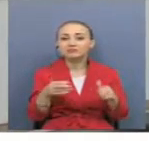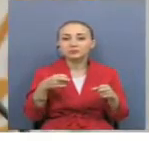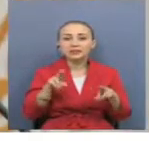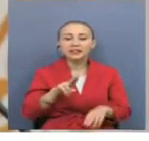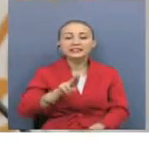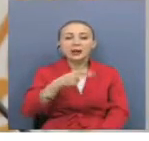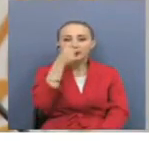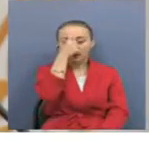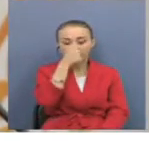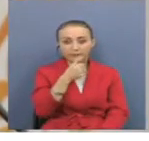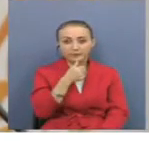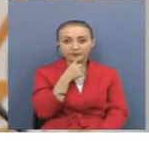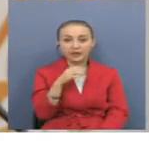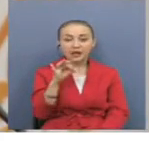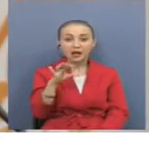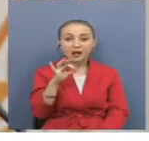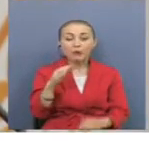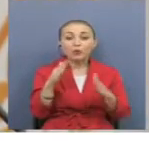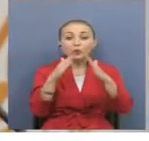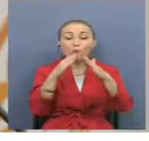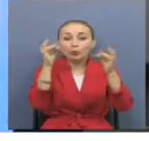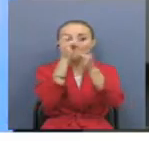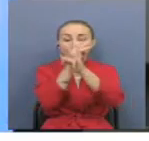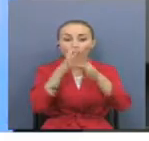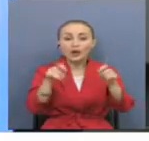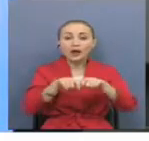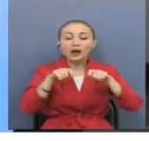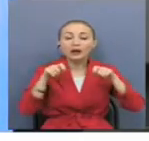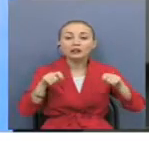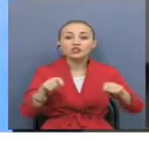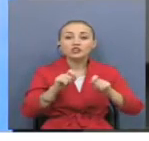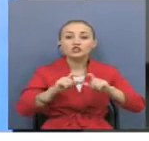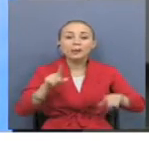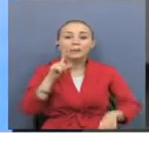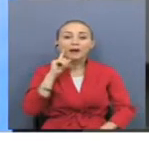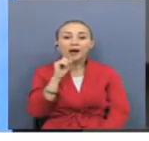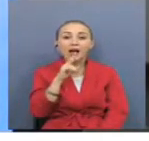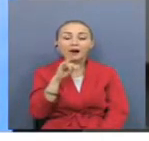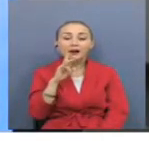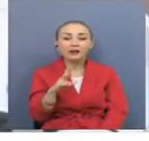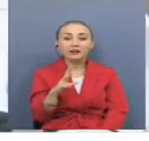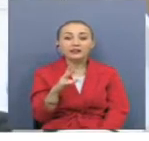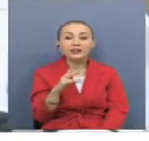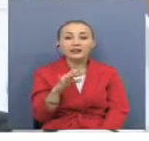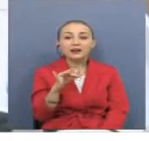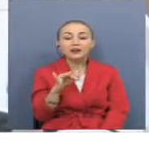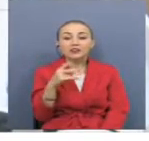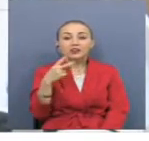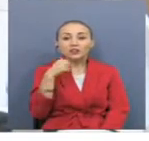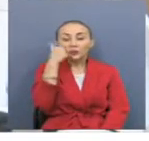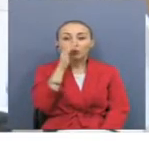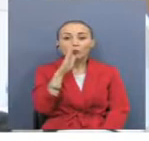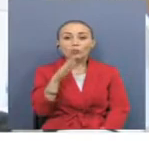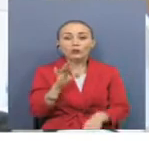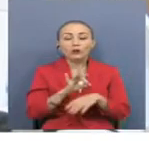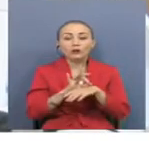аудандық мәдениет үйінде ақсақалдар кеңесі мен жас ақындар мектеп ашылмақ. Ал 2020 жылы Балуан Шолақ стелласына апаратын жолға